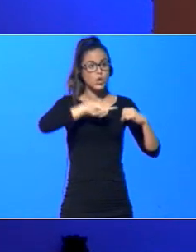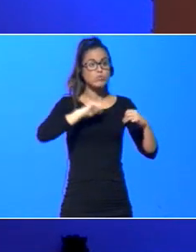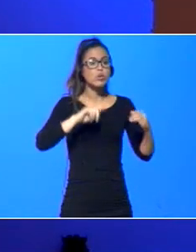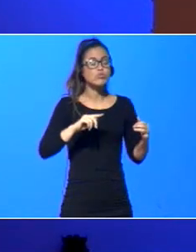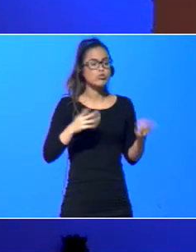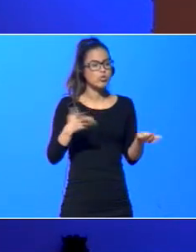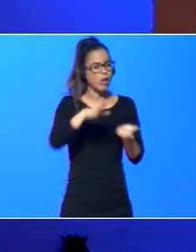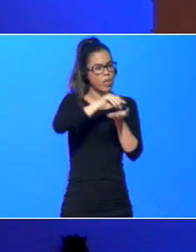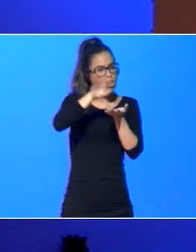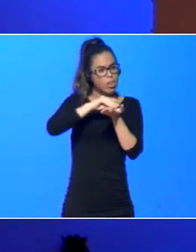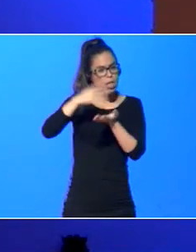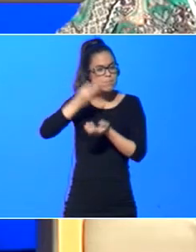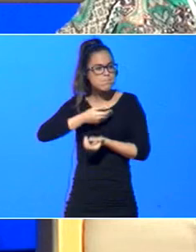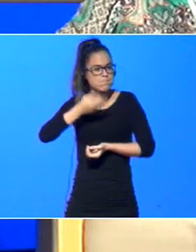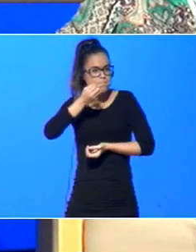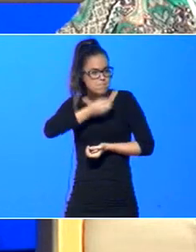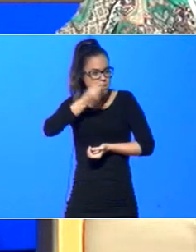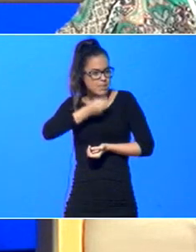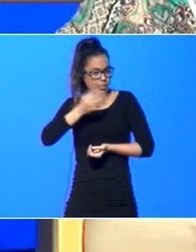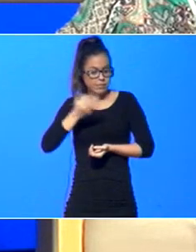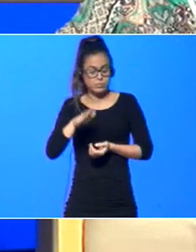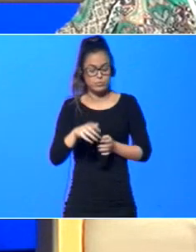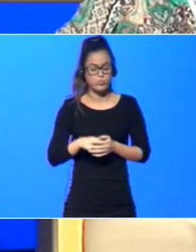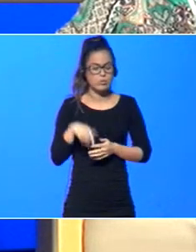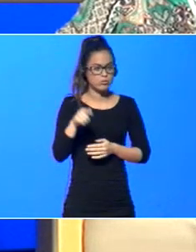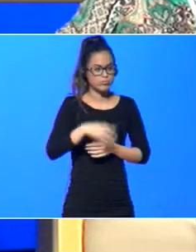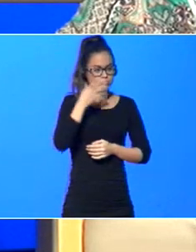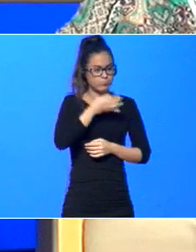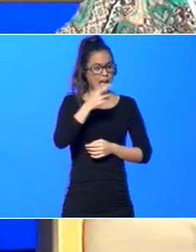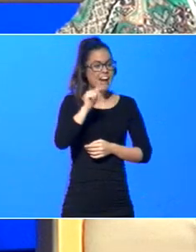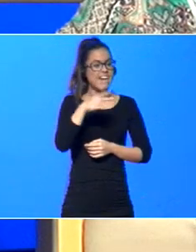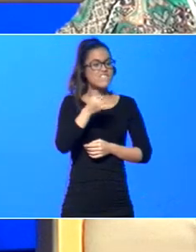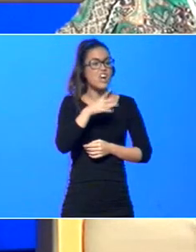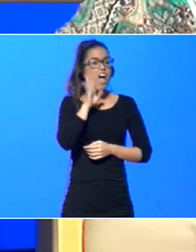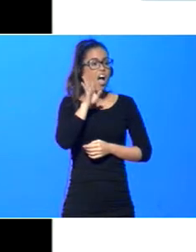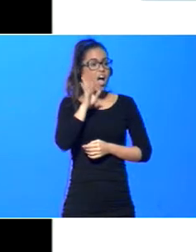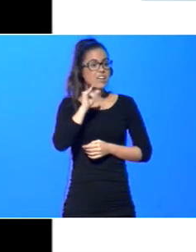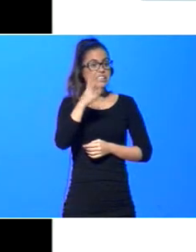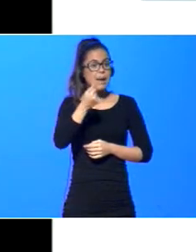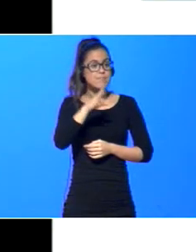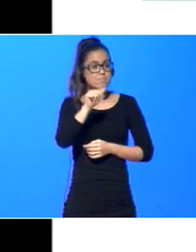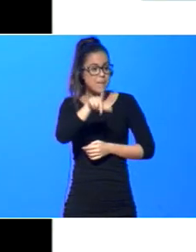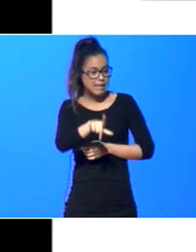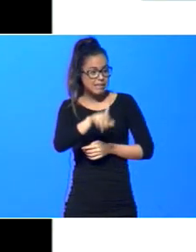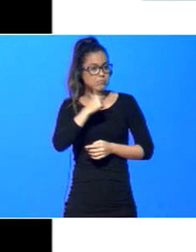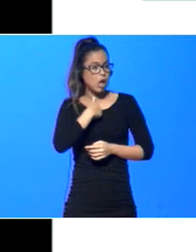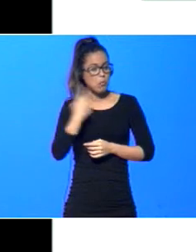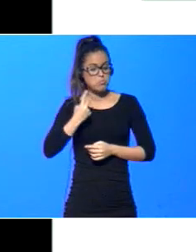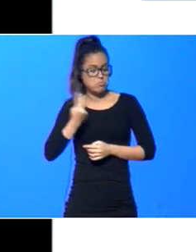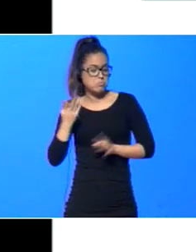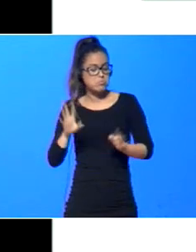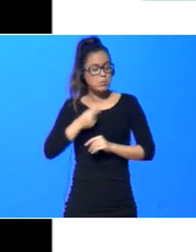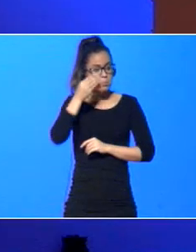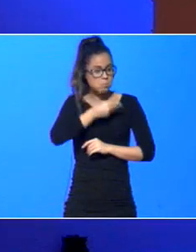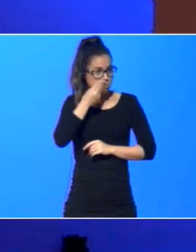egon behar dira. Jau esan da dago, badakigu, Rafa oso ondo azaldu dago, Isabelek eta niposinago eurak egon direlako,